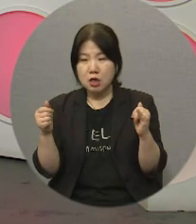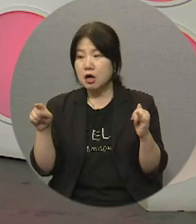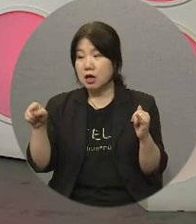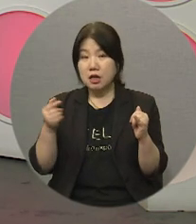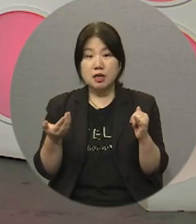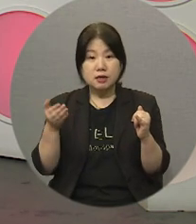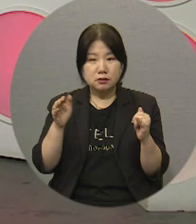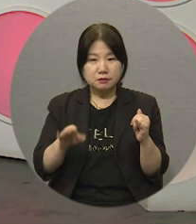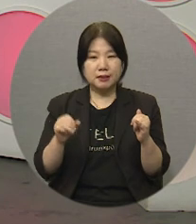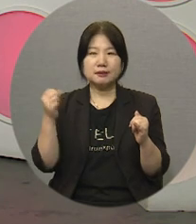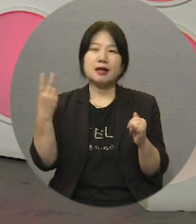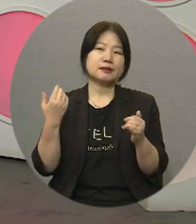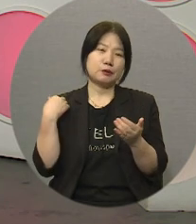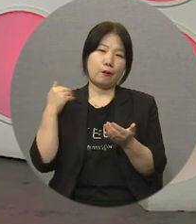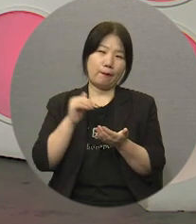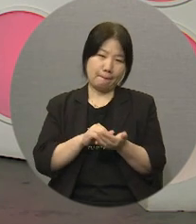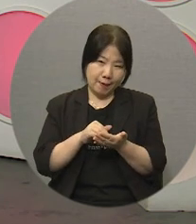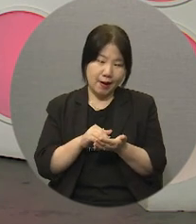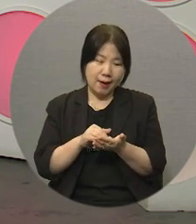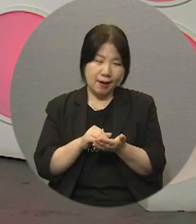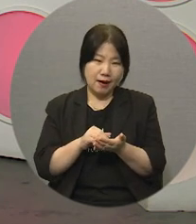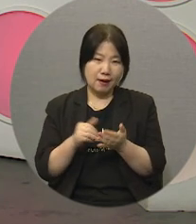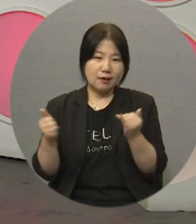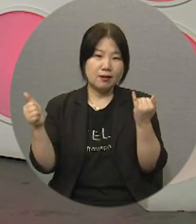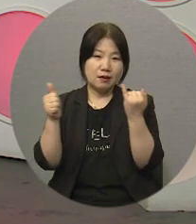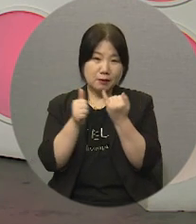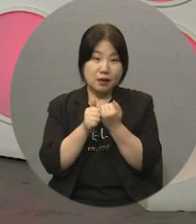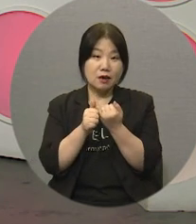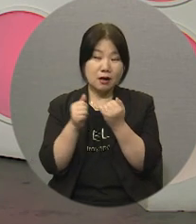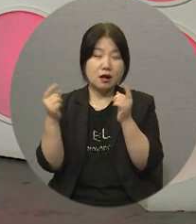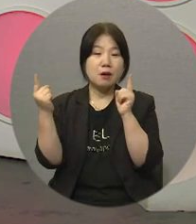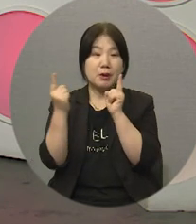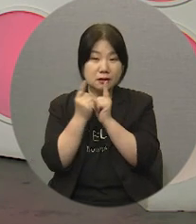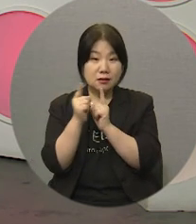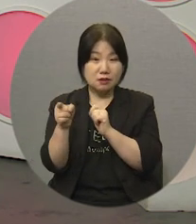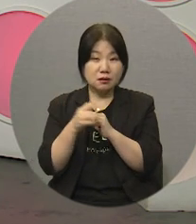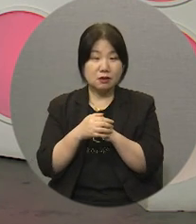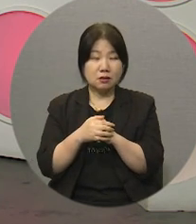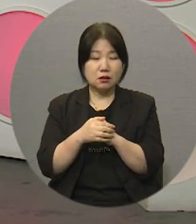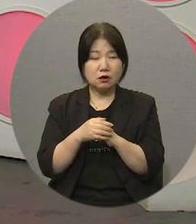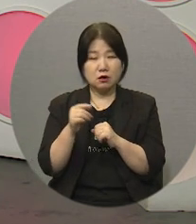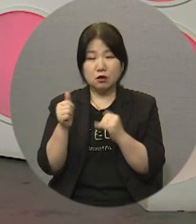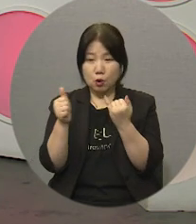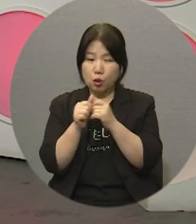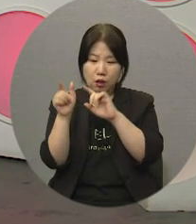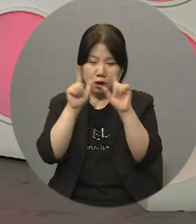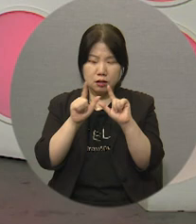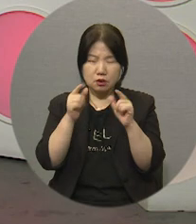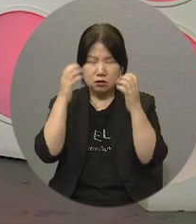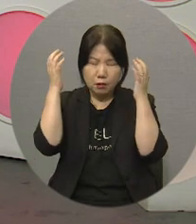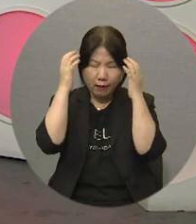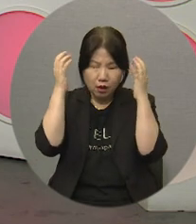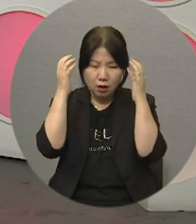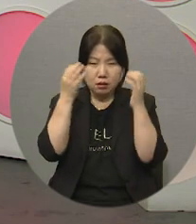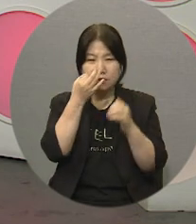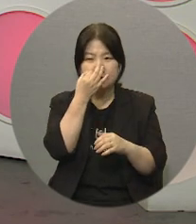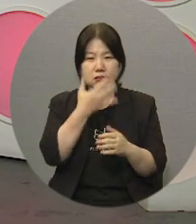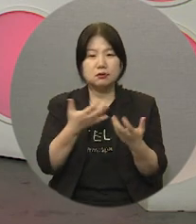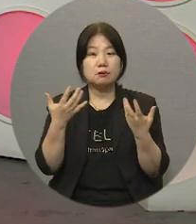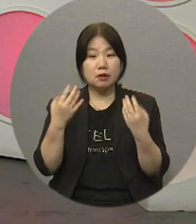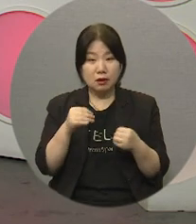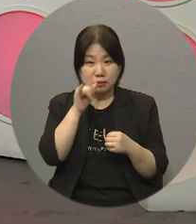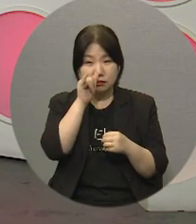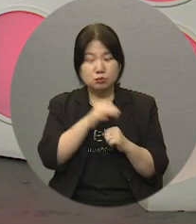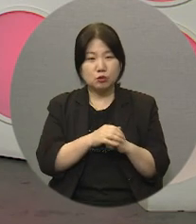가족 돌아가는 누구나 괴로운 심정에 힘든 상황을 많이 겪는 분들 많이 계세요. 죽음으로,